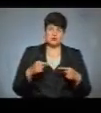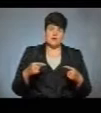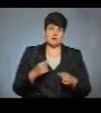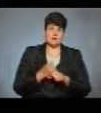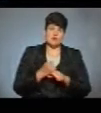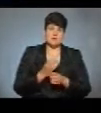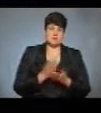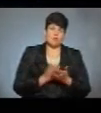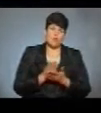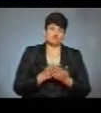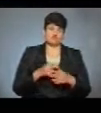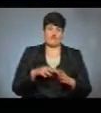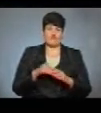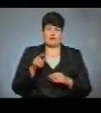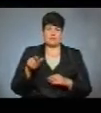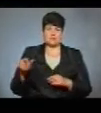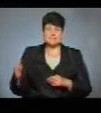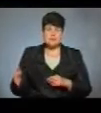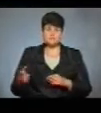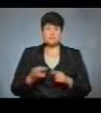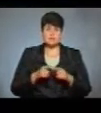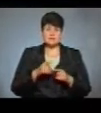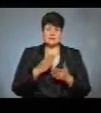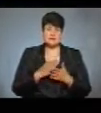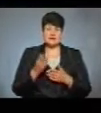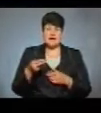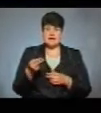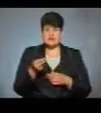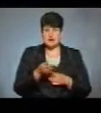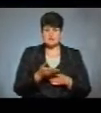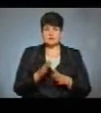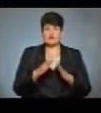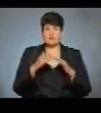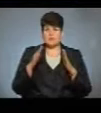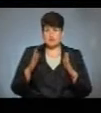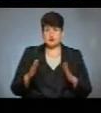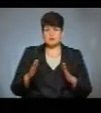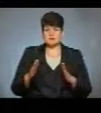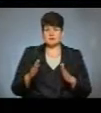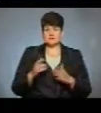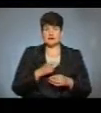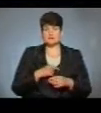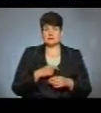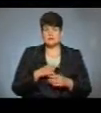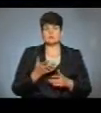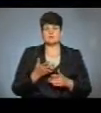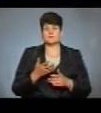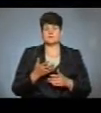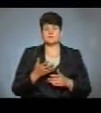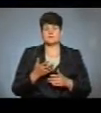послуг виборцям. От в даному разі ми маємо агітацію в палаці кандидата, яка брендована